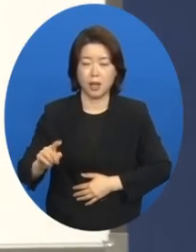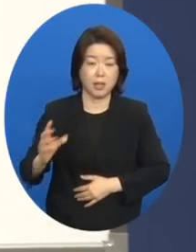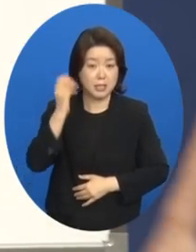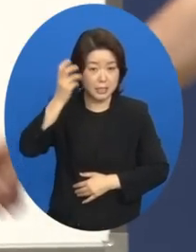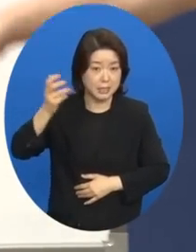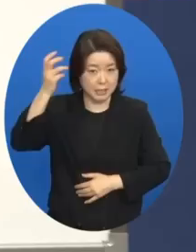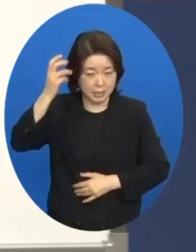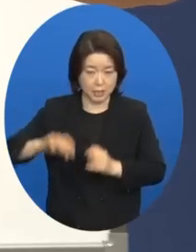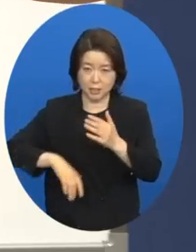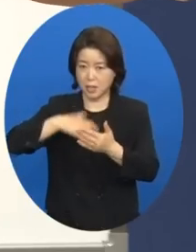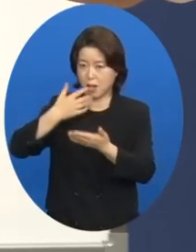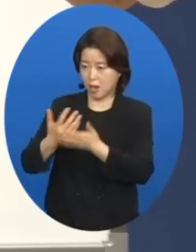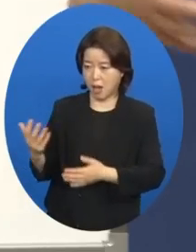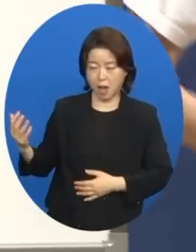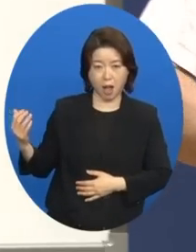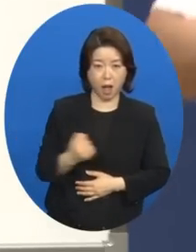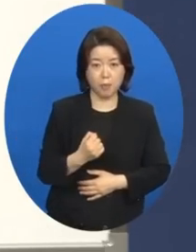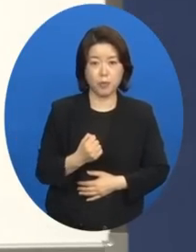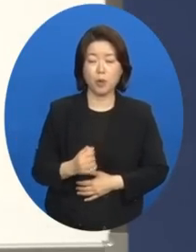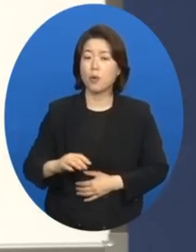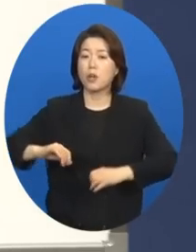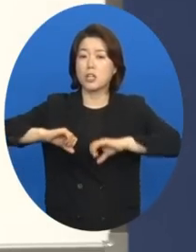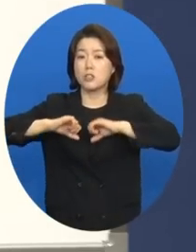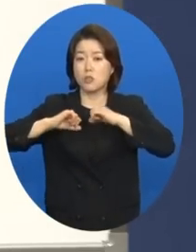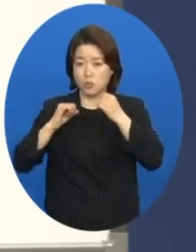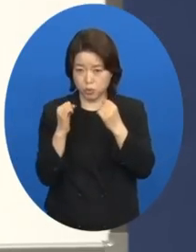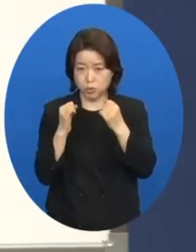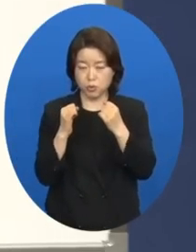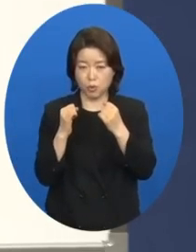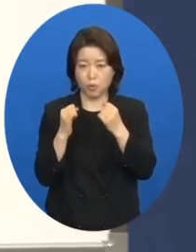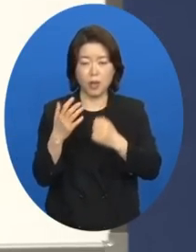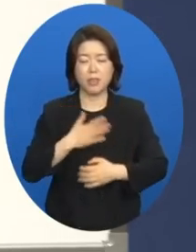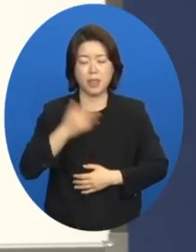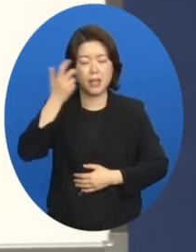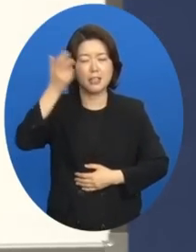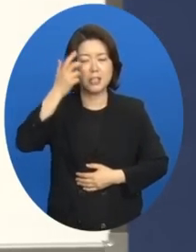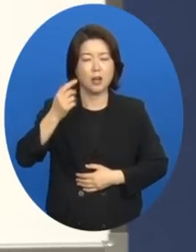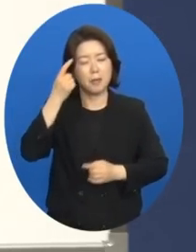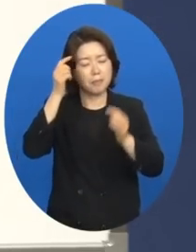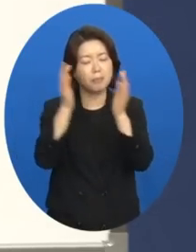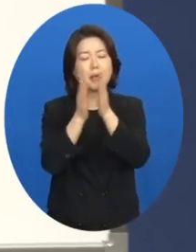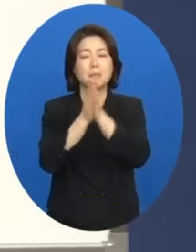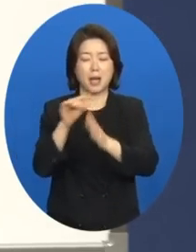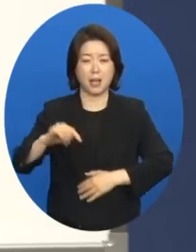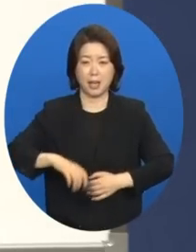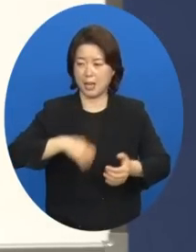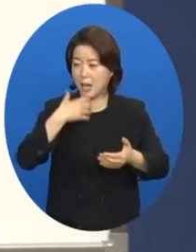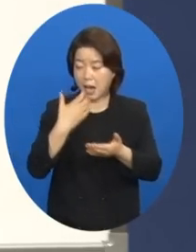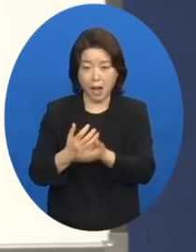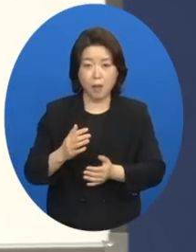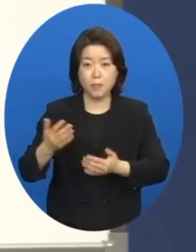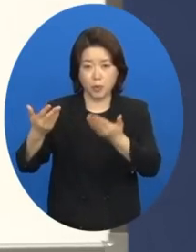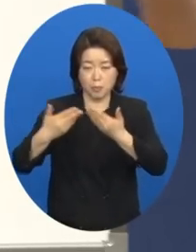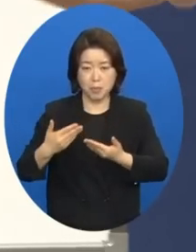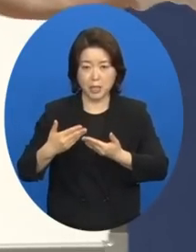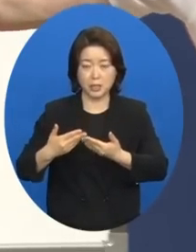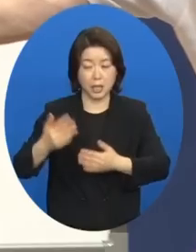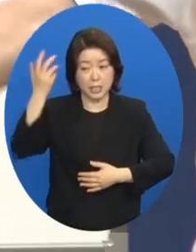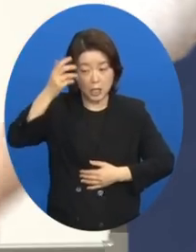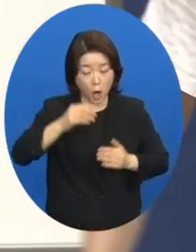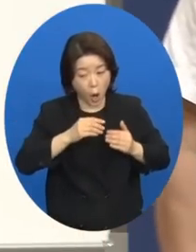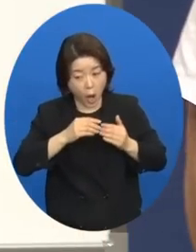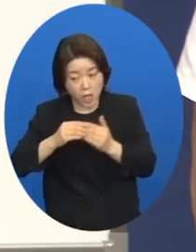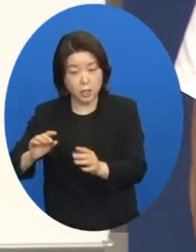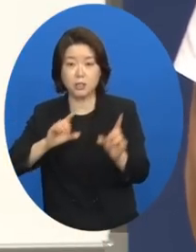따라 그리고 성령의 감동을 받아 내 영혼의 자발적인 감동을 받아 영혼이 이끄는